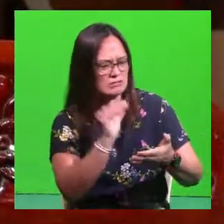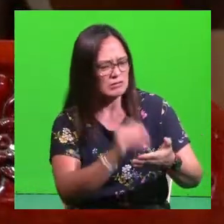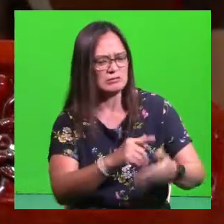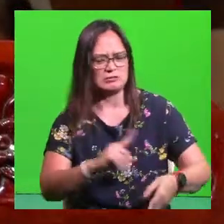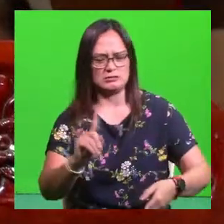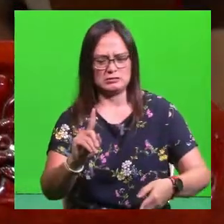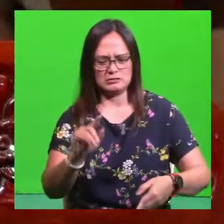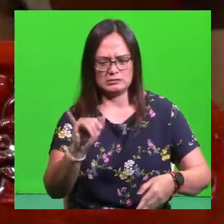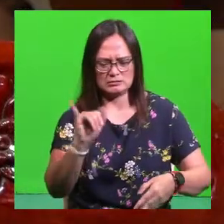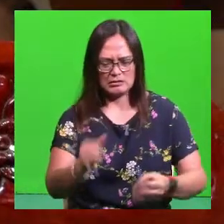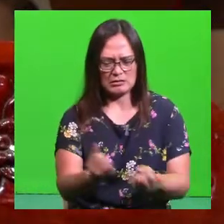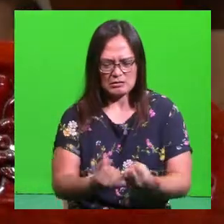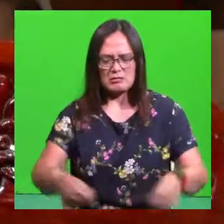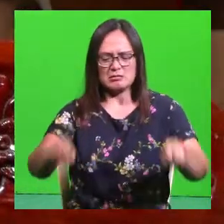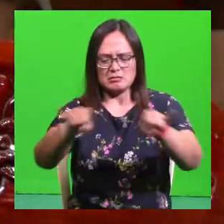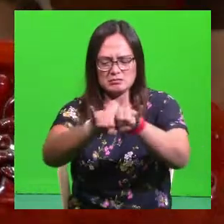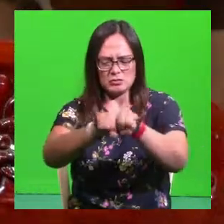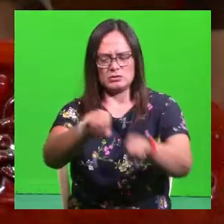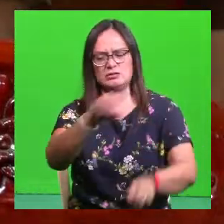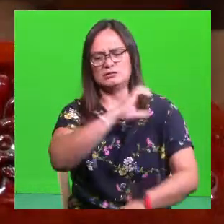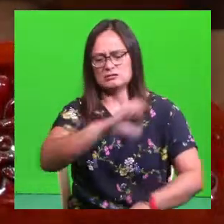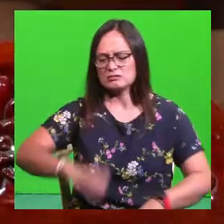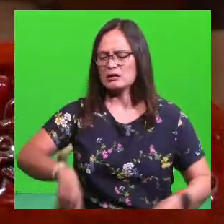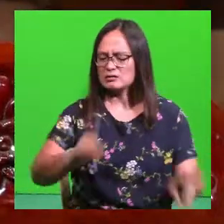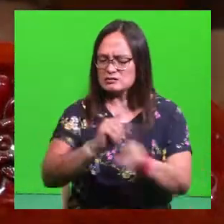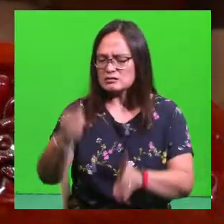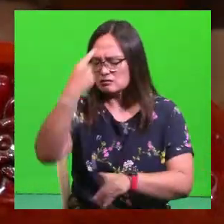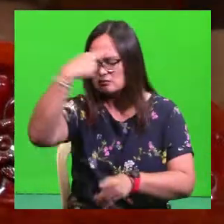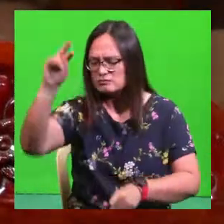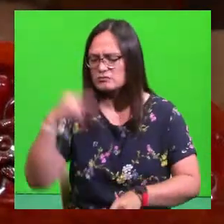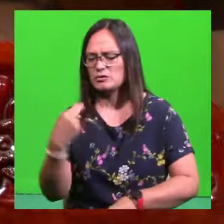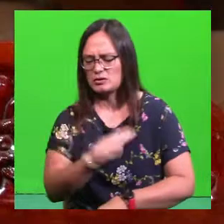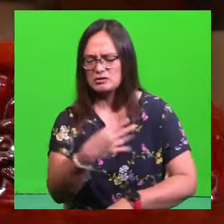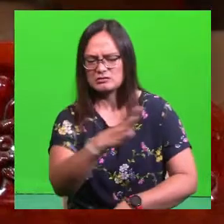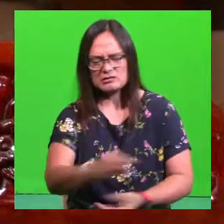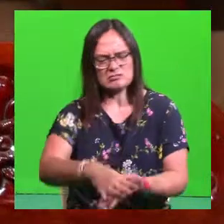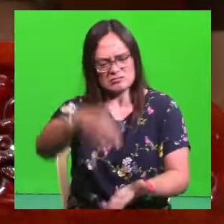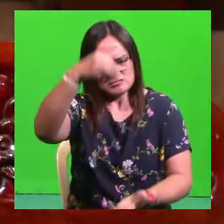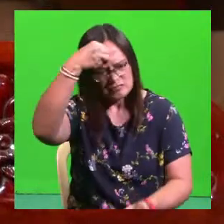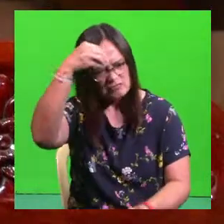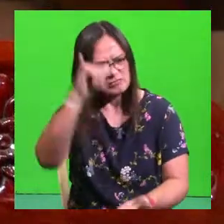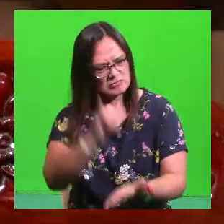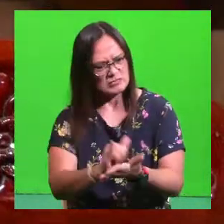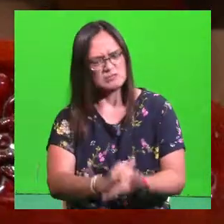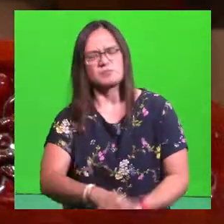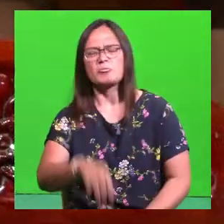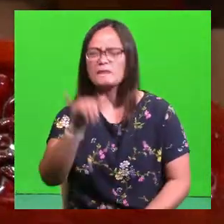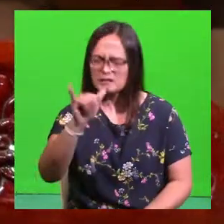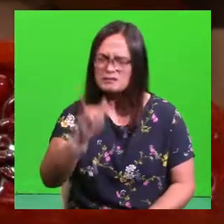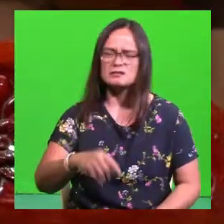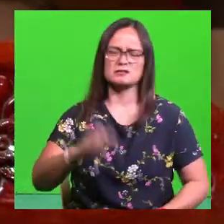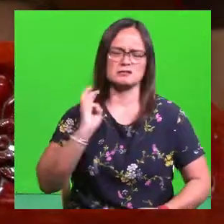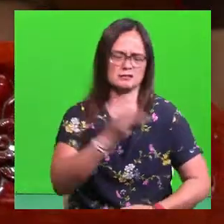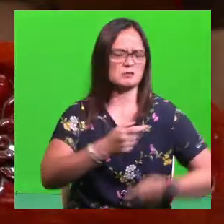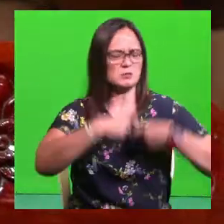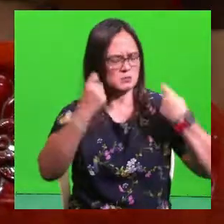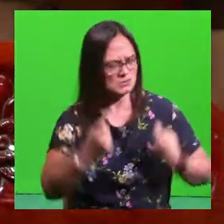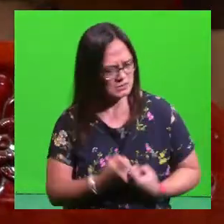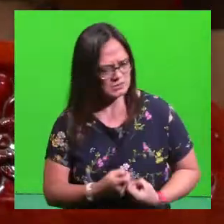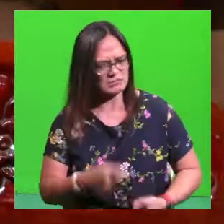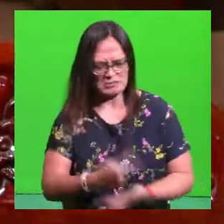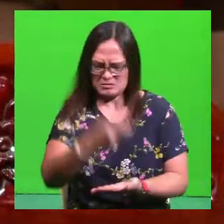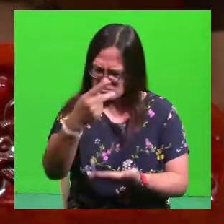lahat. Amen? Oh yes, nagkakamali tayo. Oh yes, nadarapa tayo. Subalit hindi